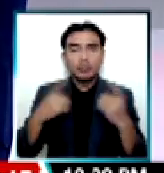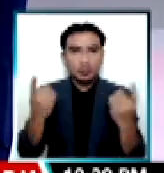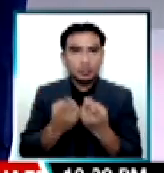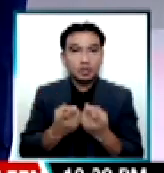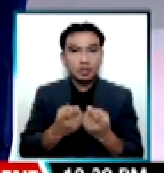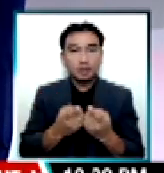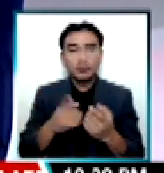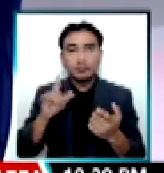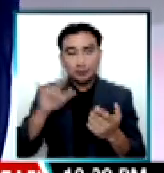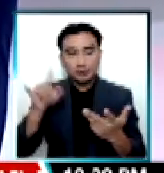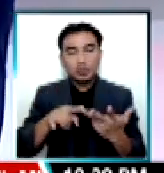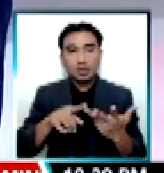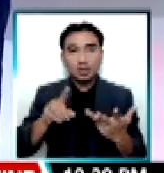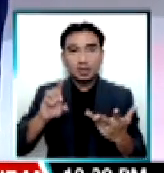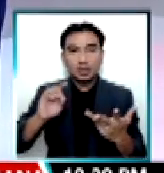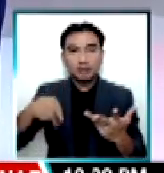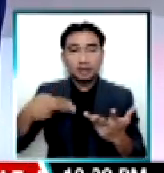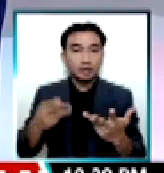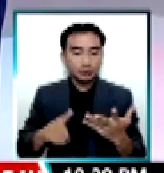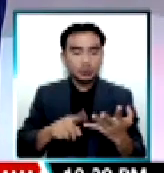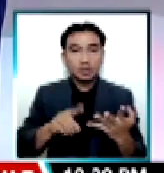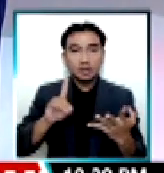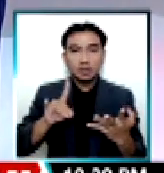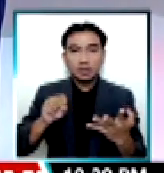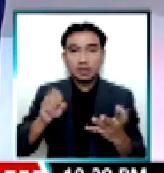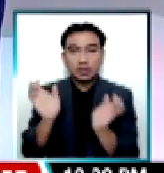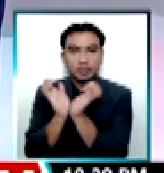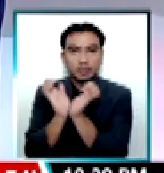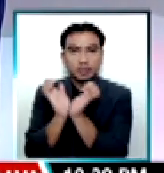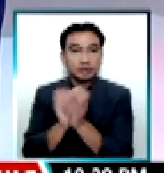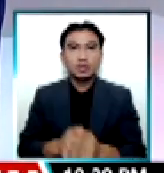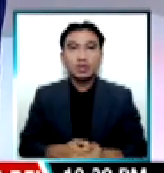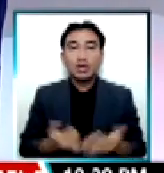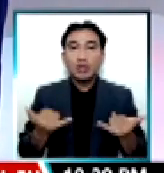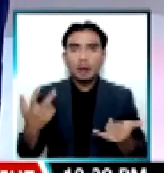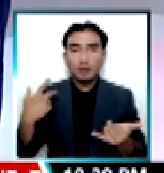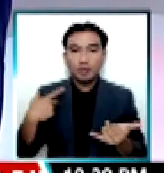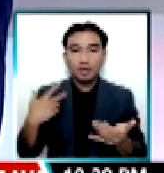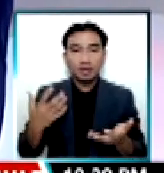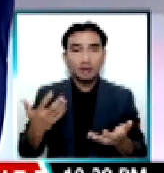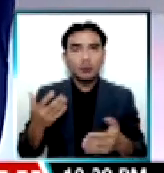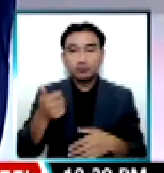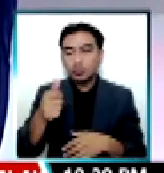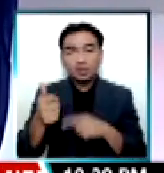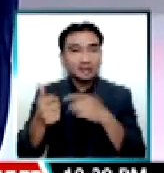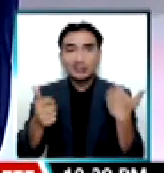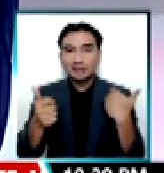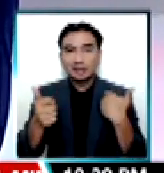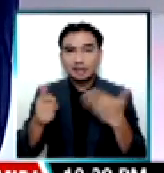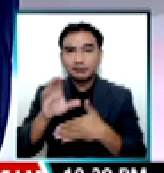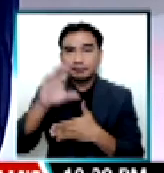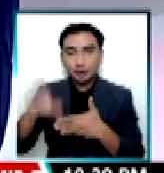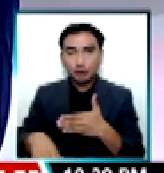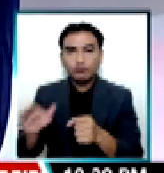DOF, DPWH, at DSWD. Pero bakante pa ang posisyon ng kalihim sa 10 kagawaran ng gobyerno na may mabibigat